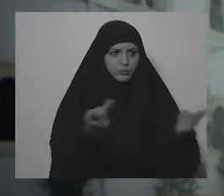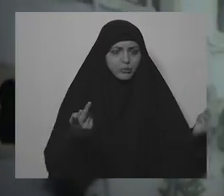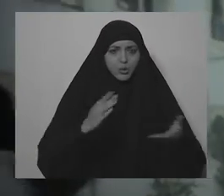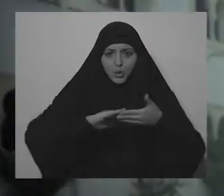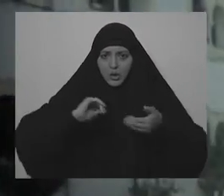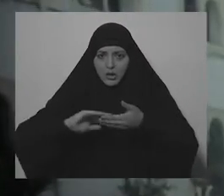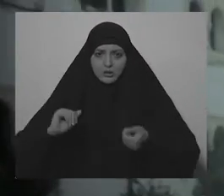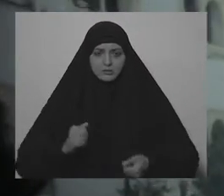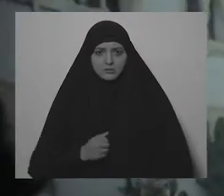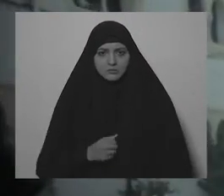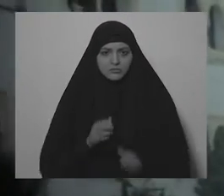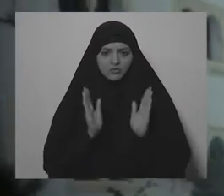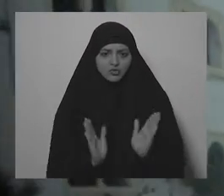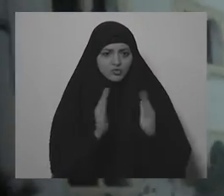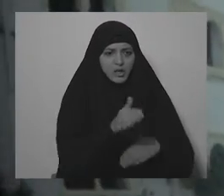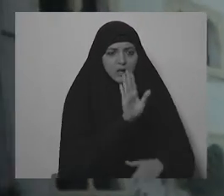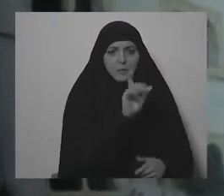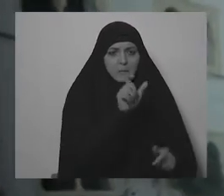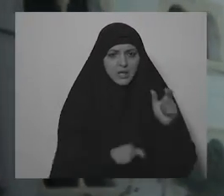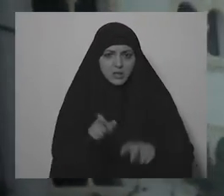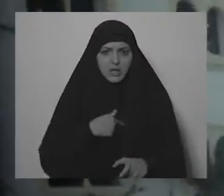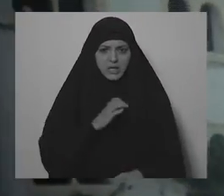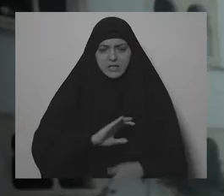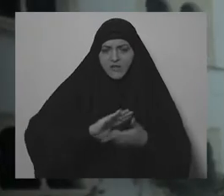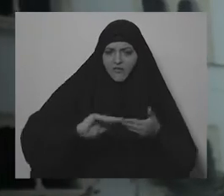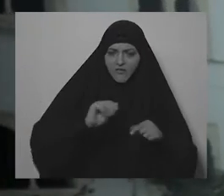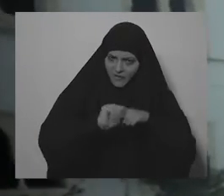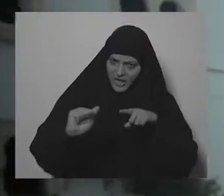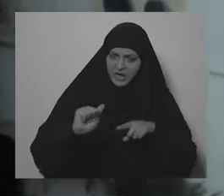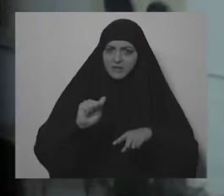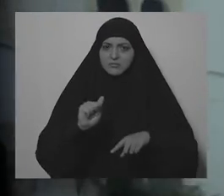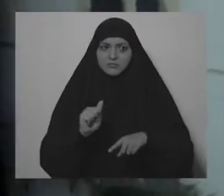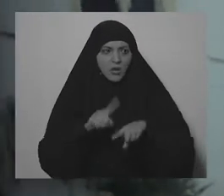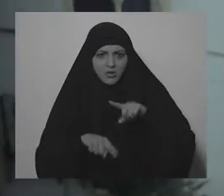لزملائي وكل واحد معناها من من من طرفه باش يعمل حاجه